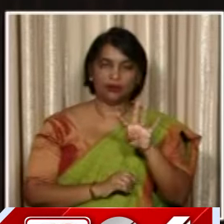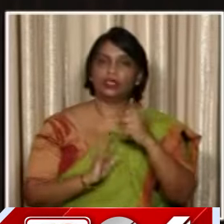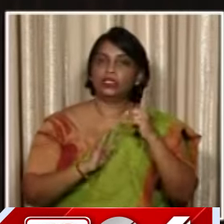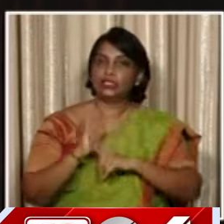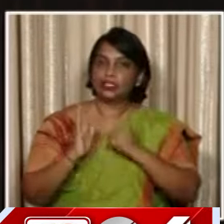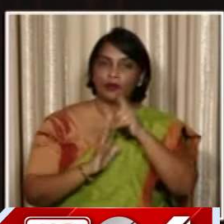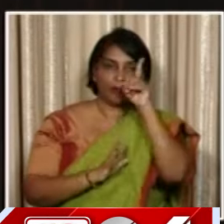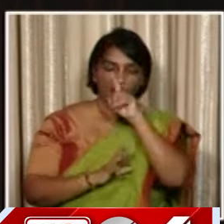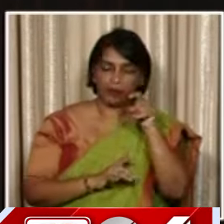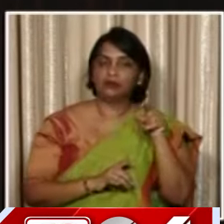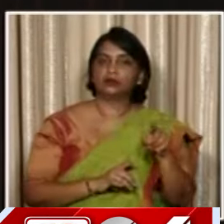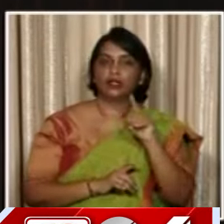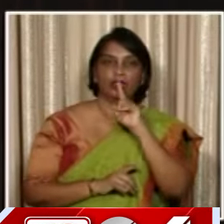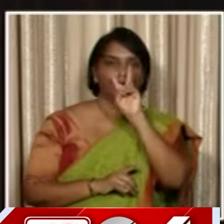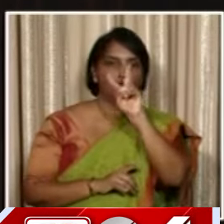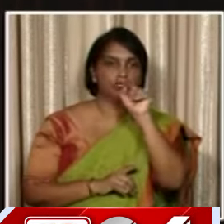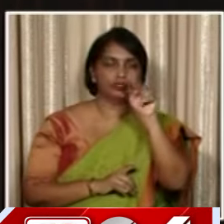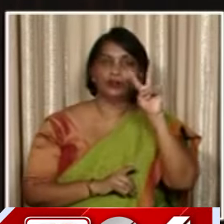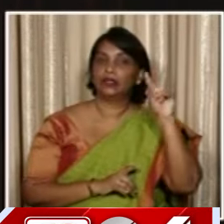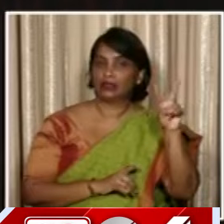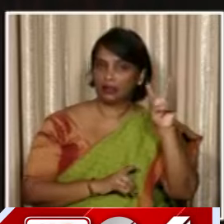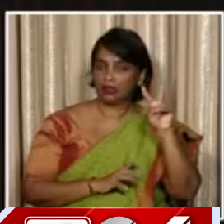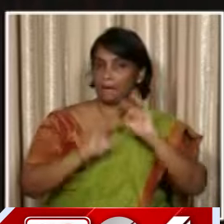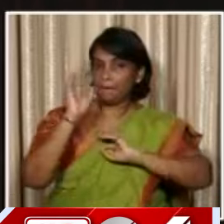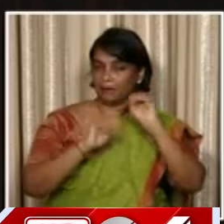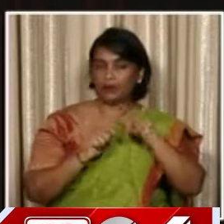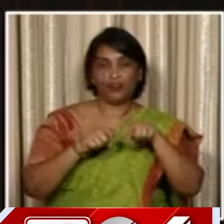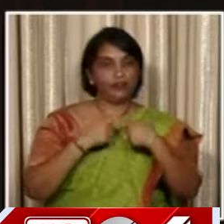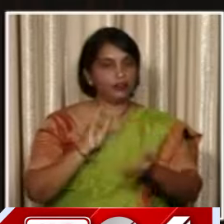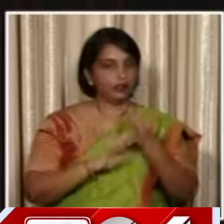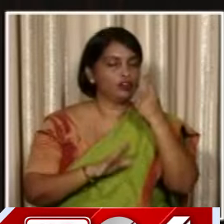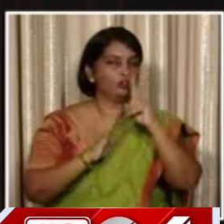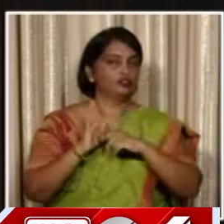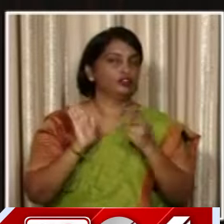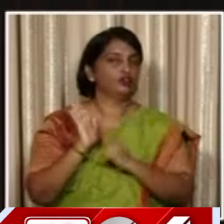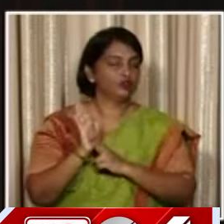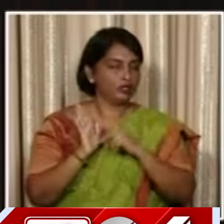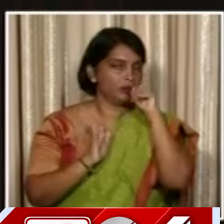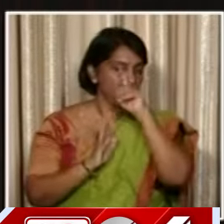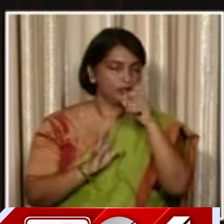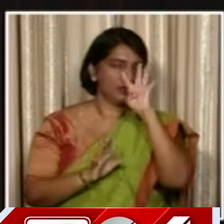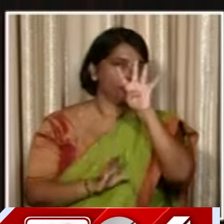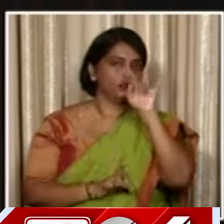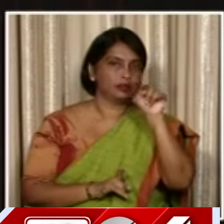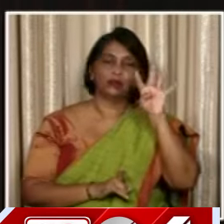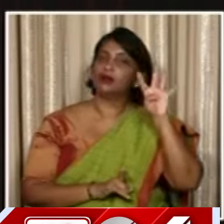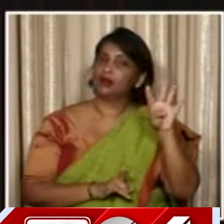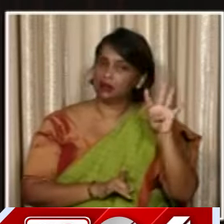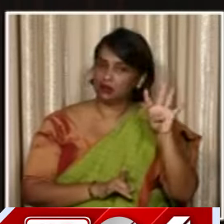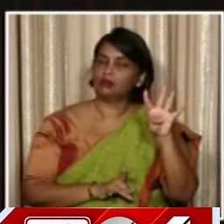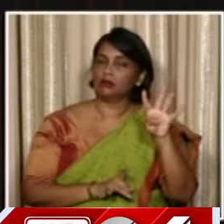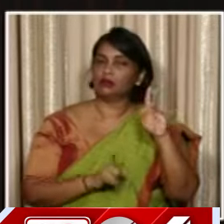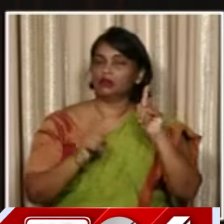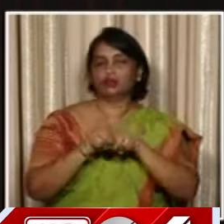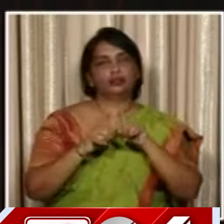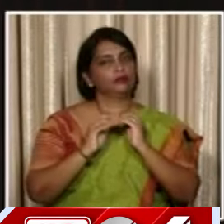ජනවාරි මාසයේදී 102.2ක් පැති උද්ධමනය ජූනි මාසයේ වන විට ඒ 4.4ක ප්‍රමාණයකට